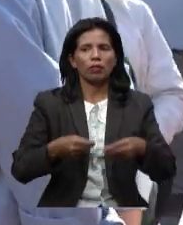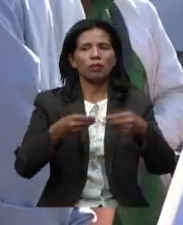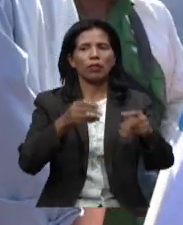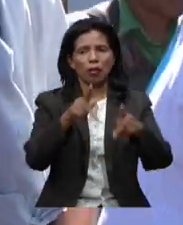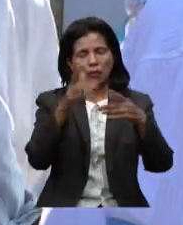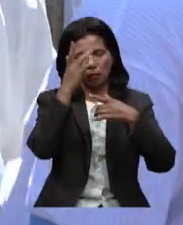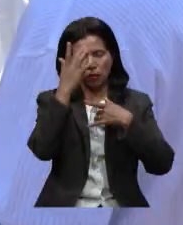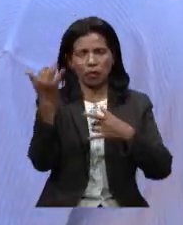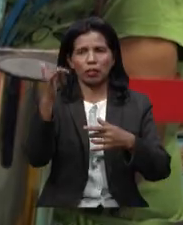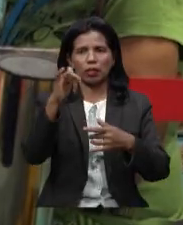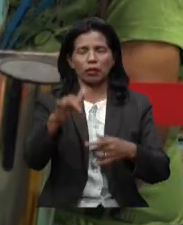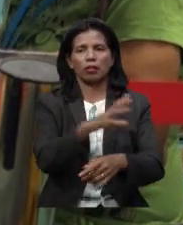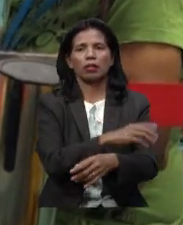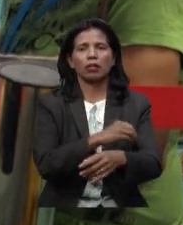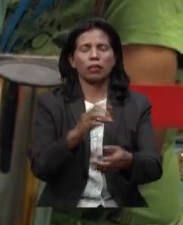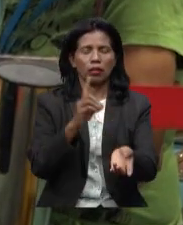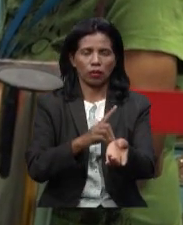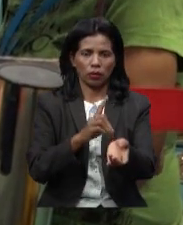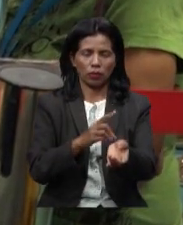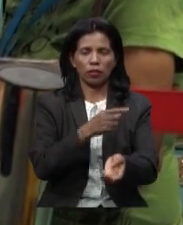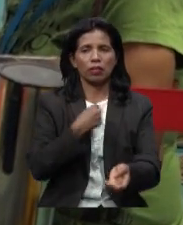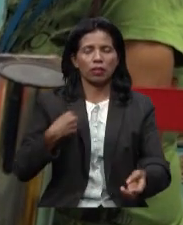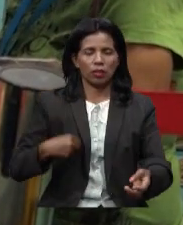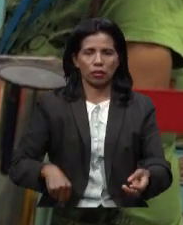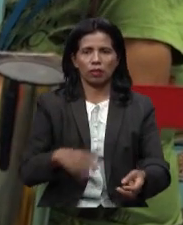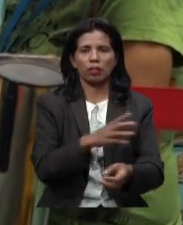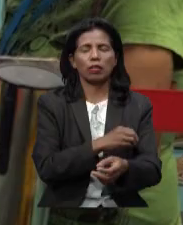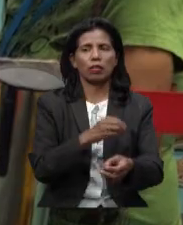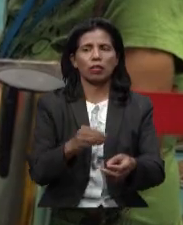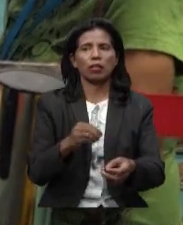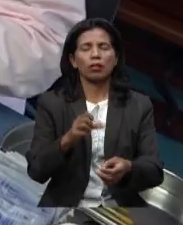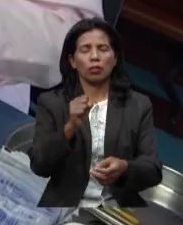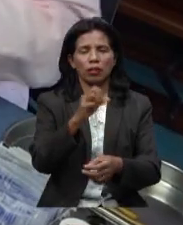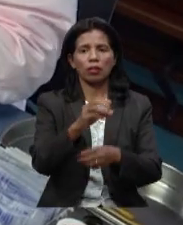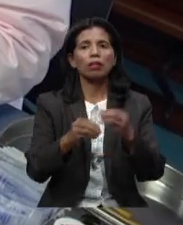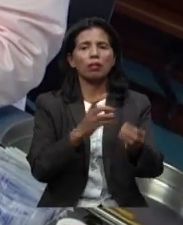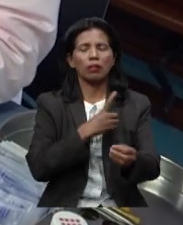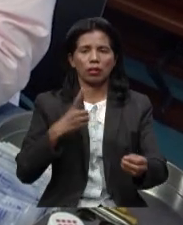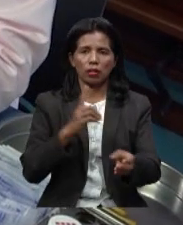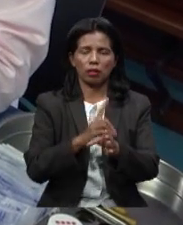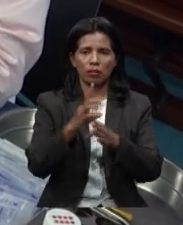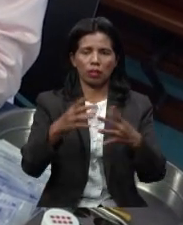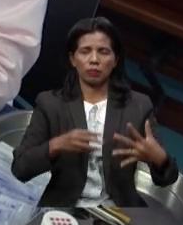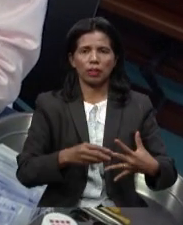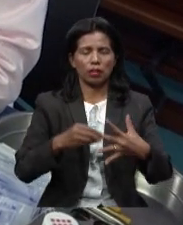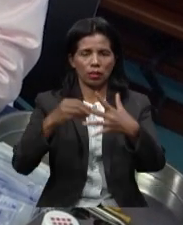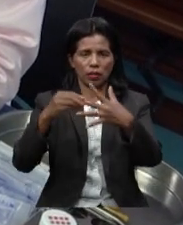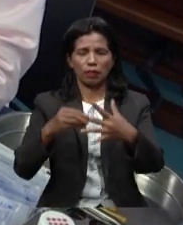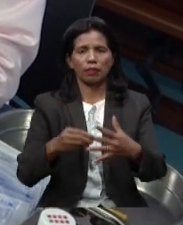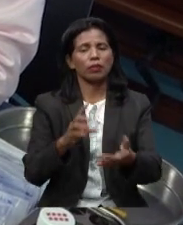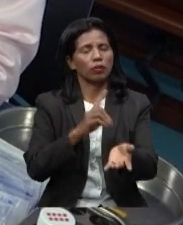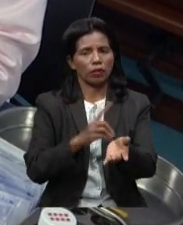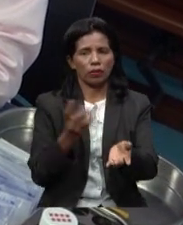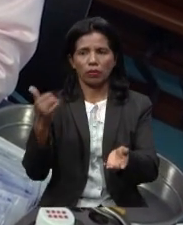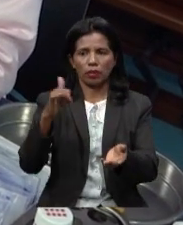paciente siramak, departamento medicina interna, departamento cirúrgicos, no departamento especializados. Médicos